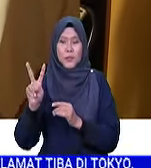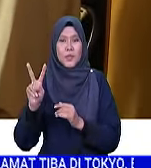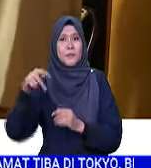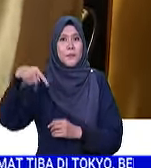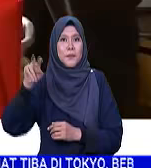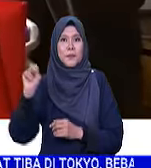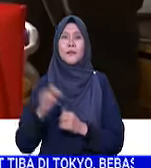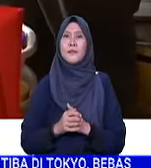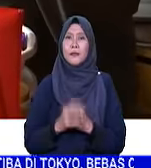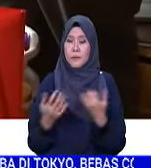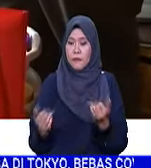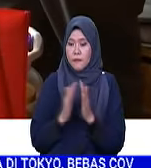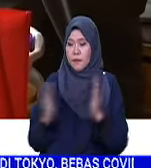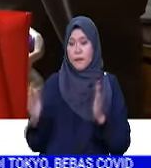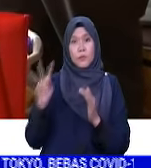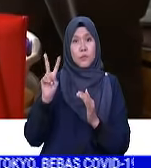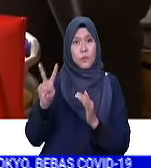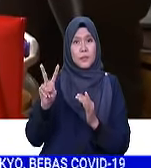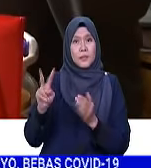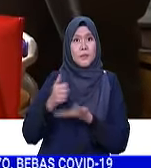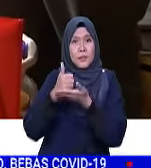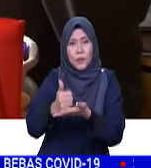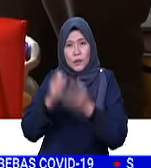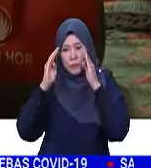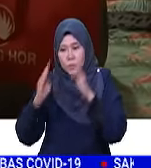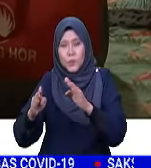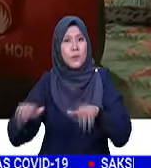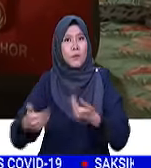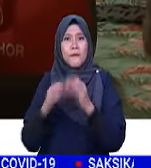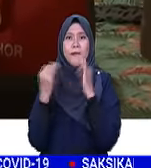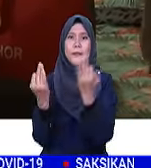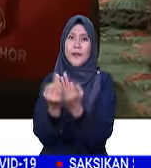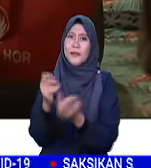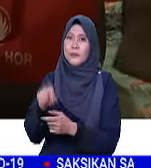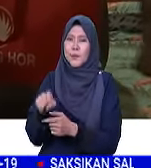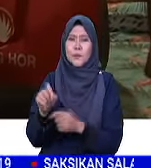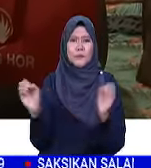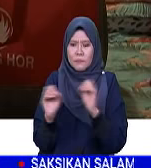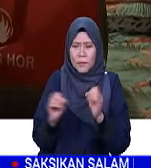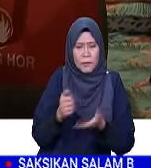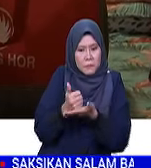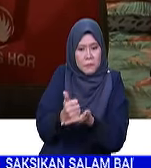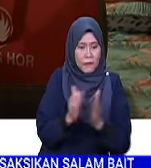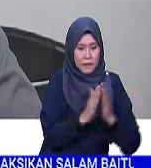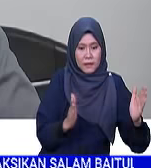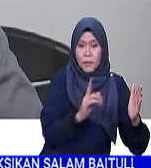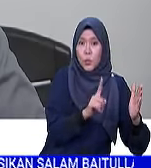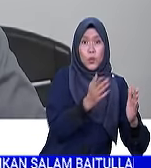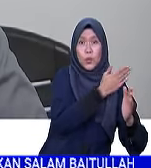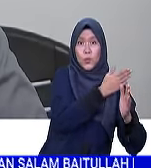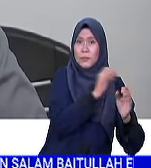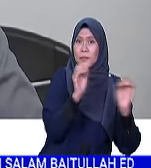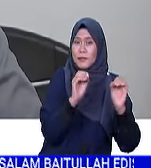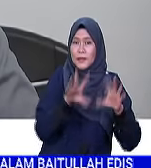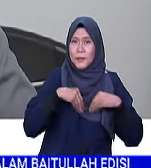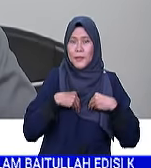PPN. Untuk fasa 2 ini, tumpuan utama bantuan adalah kepada keluarga memerlukan dan tidak menerima bantuan fasa 1. Kalau kita